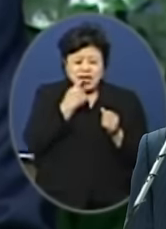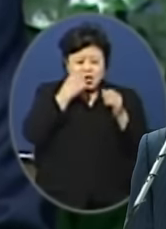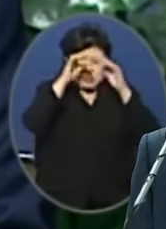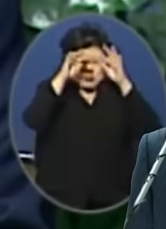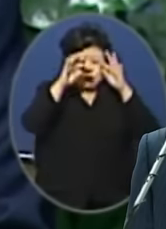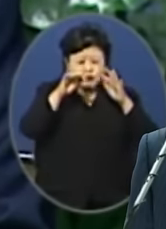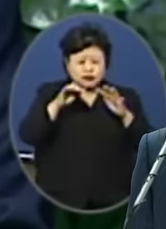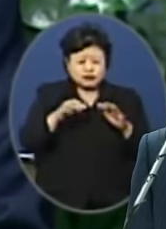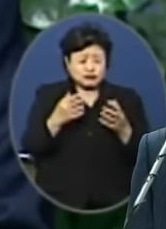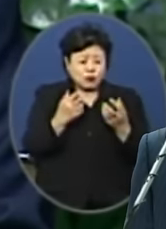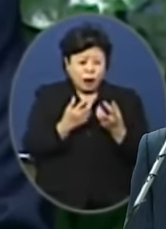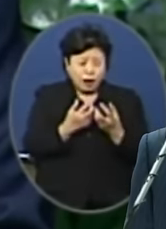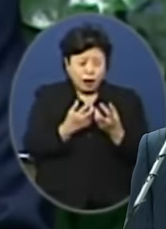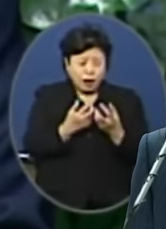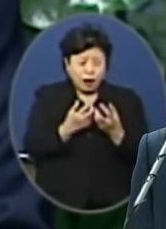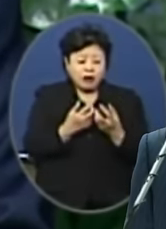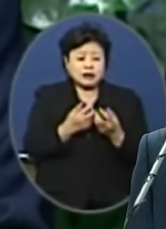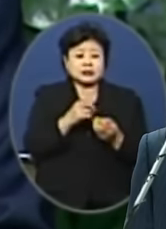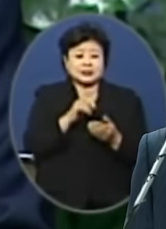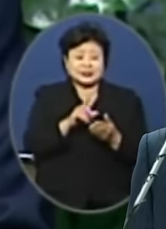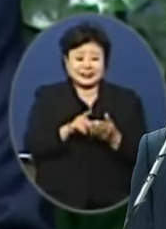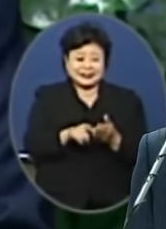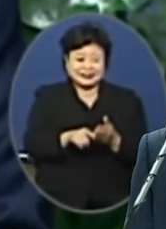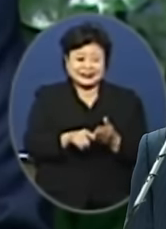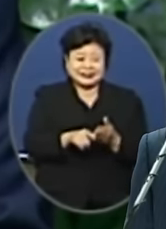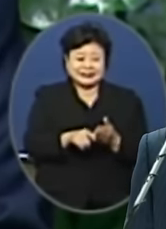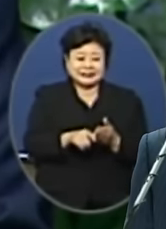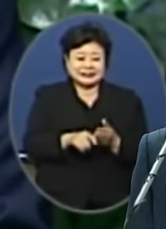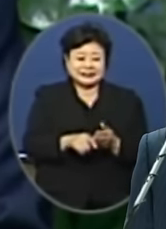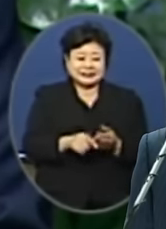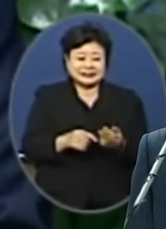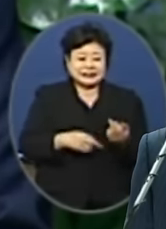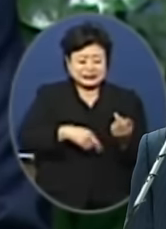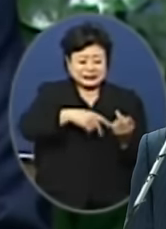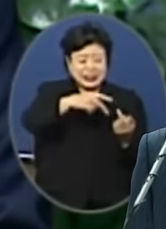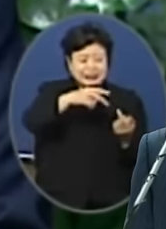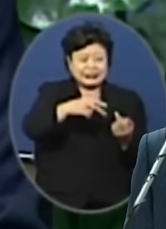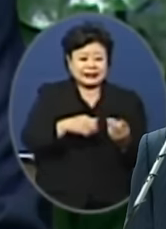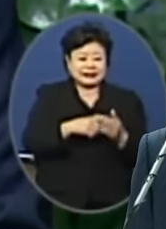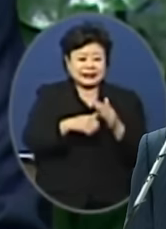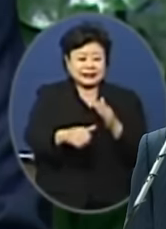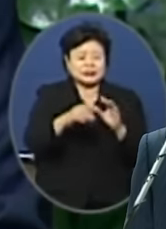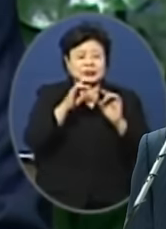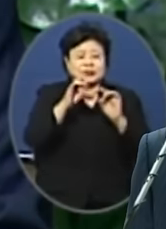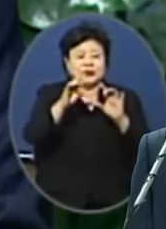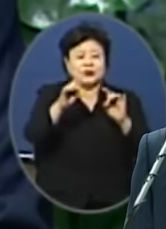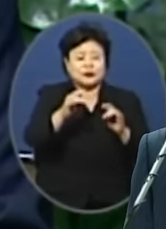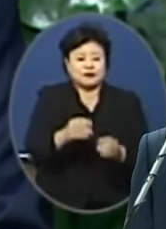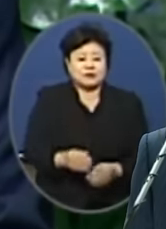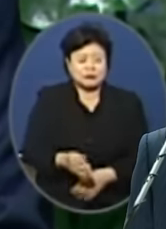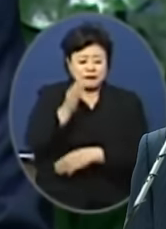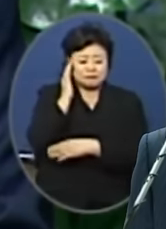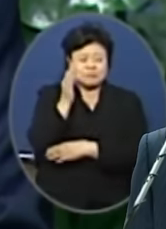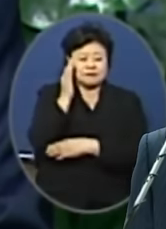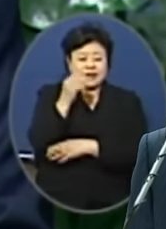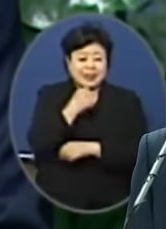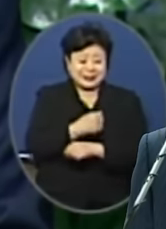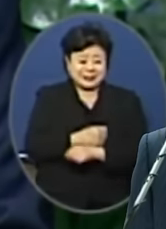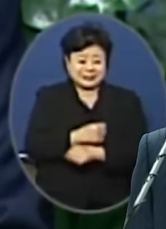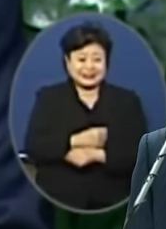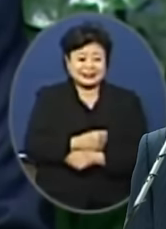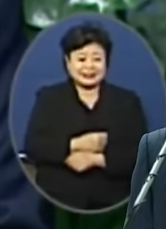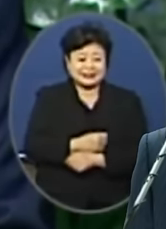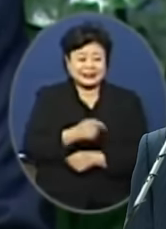오고 그랬는데 산간 벽지를 돌면서 전도를 하고 부흥회를 하고 했었습니다.